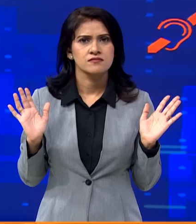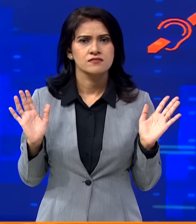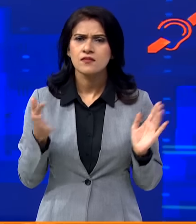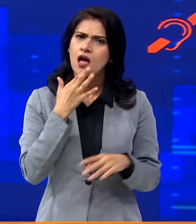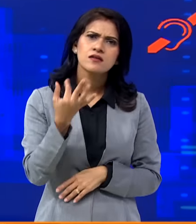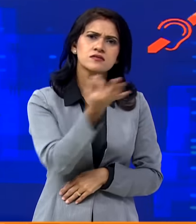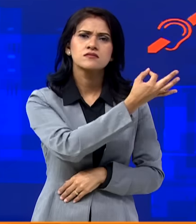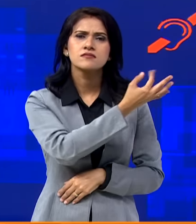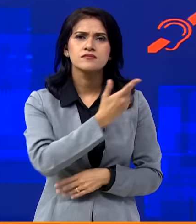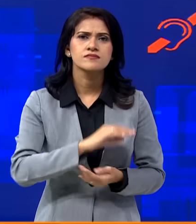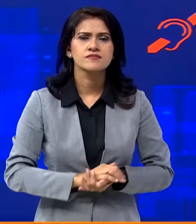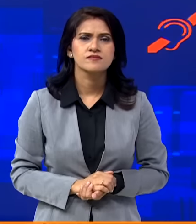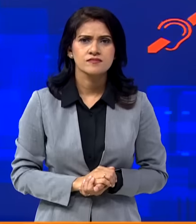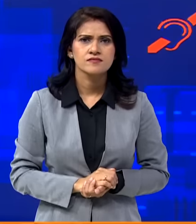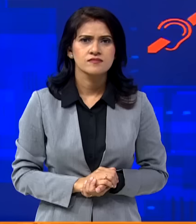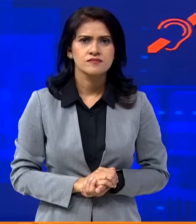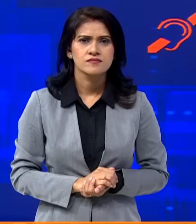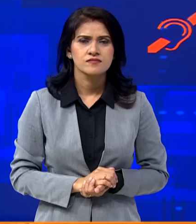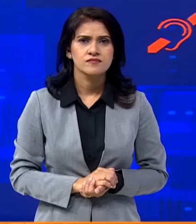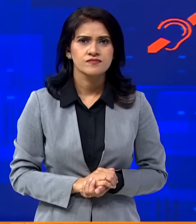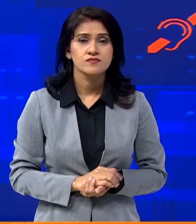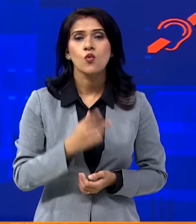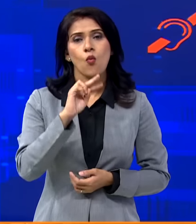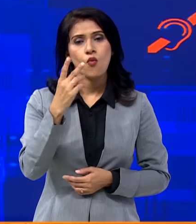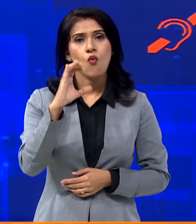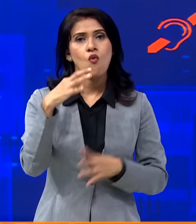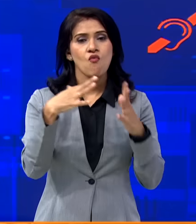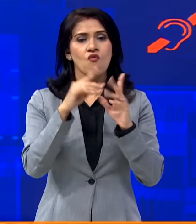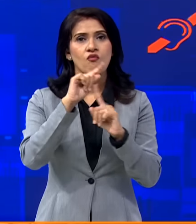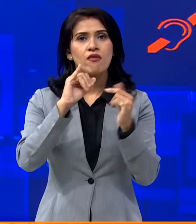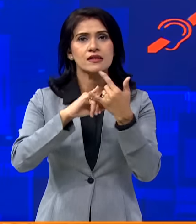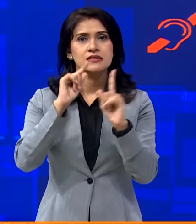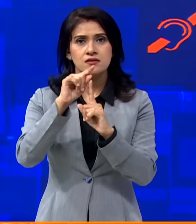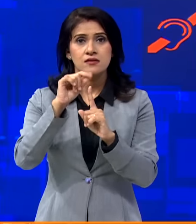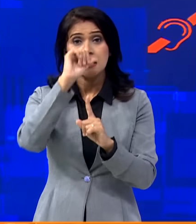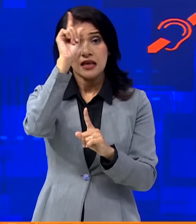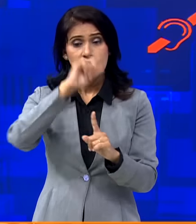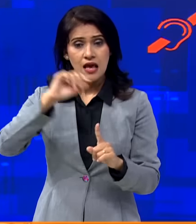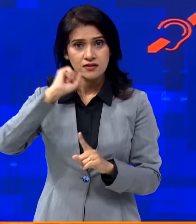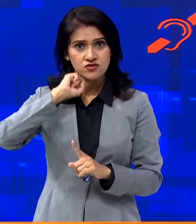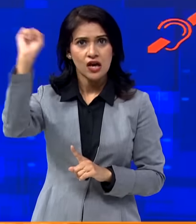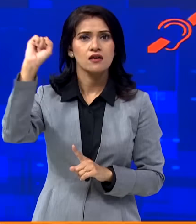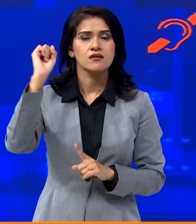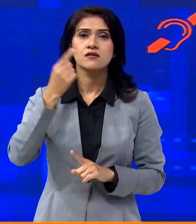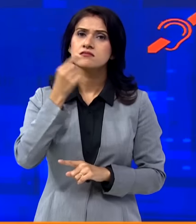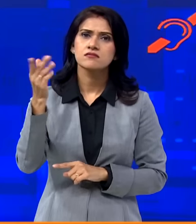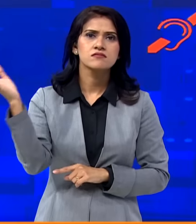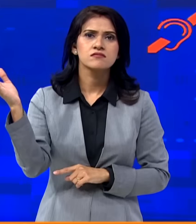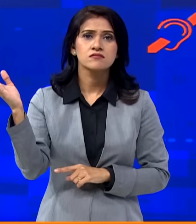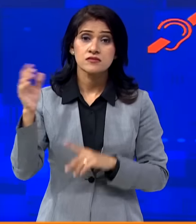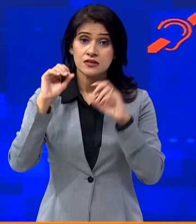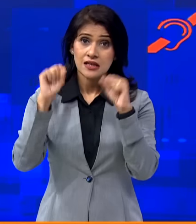कहिए आप कहिए आप कहिए ओवैसी से कि भारत माता की जय का नारा लगा दें आप जो सजा कहेंगे मैं भुगतने को